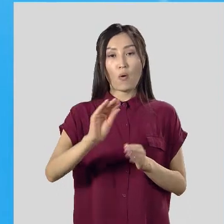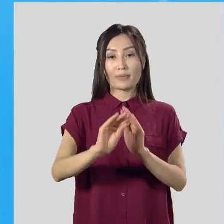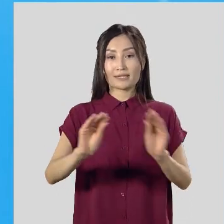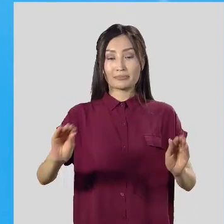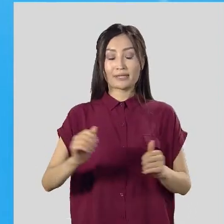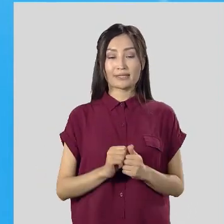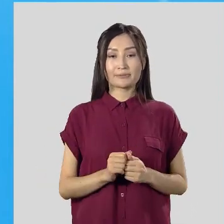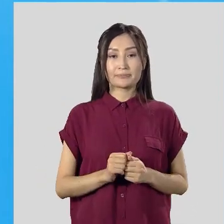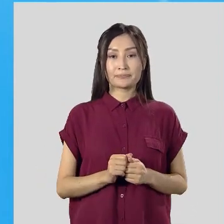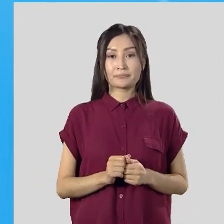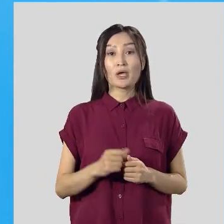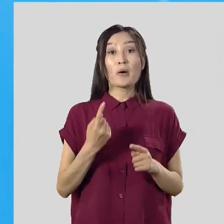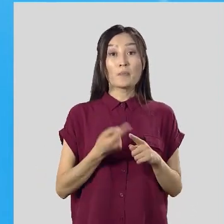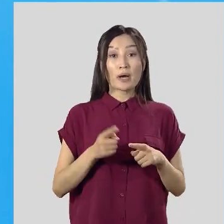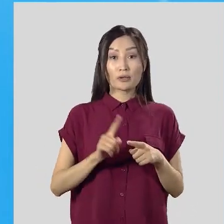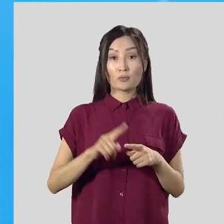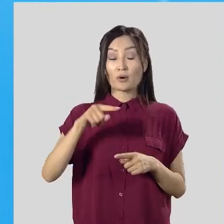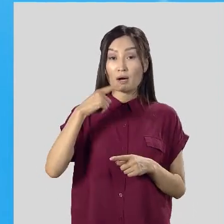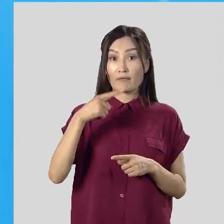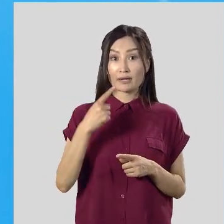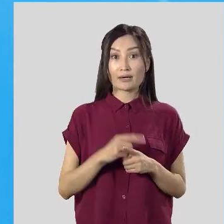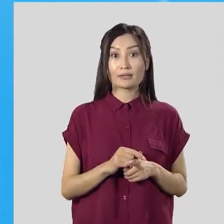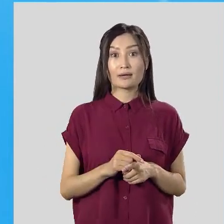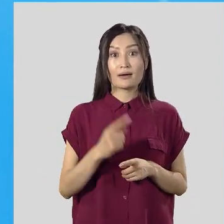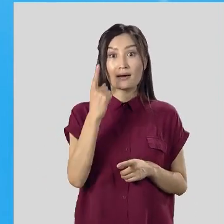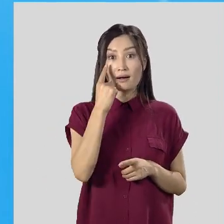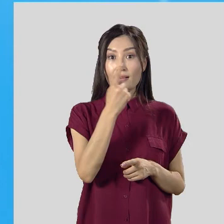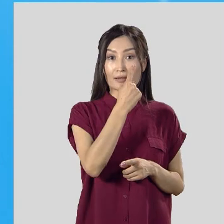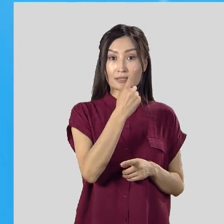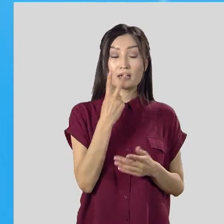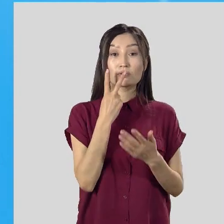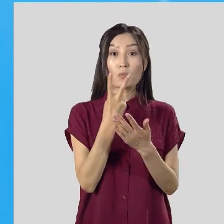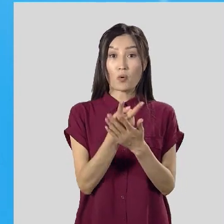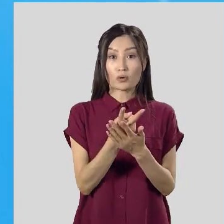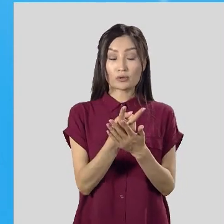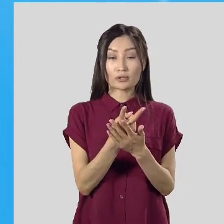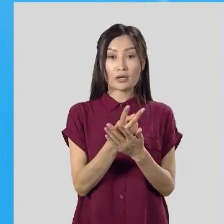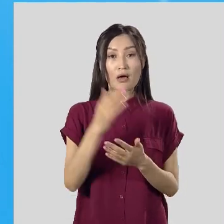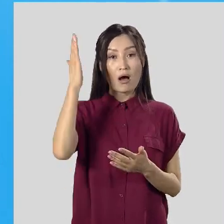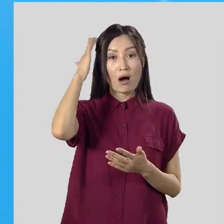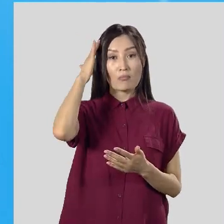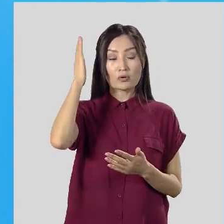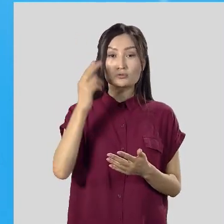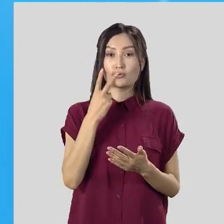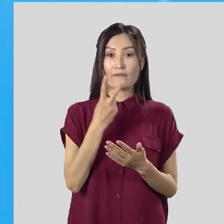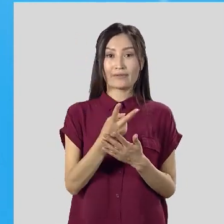предмете. Поэтому говорят, глаза смотрят, а мозг